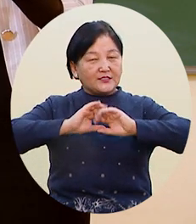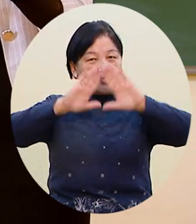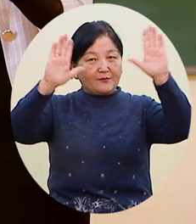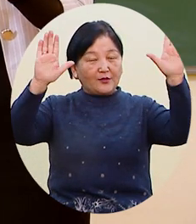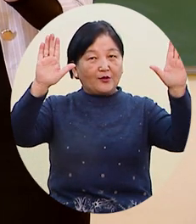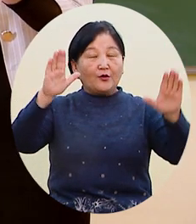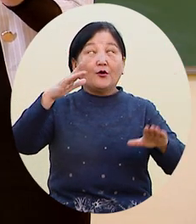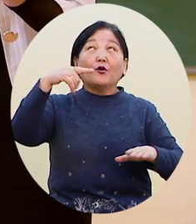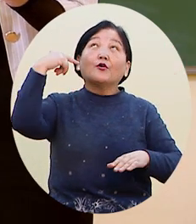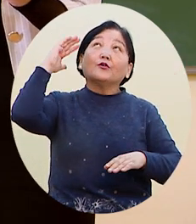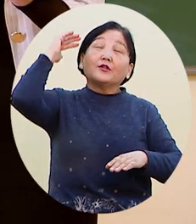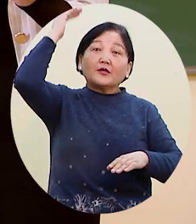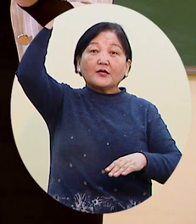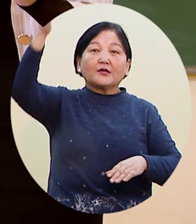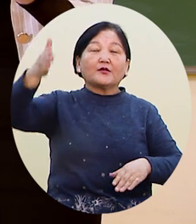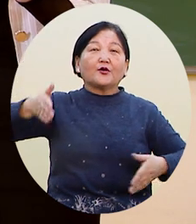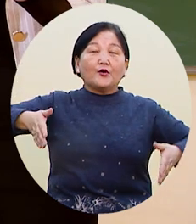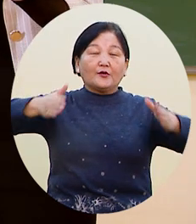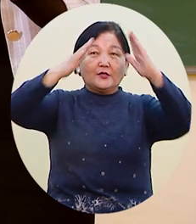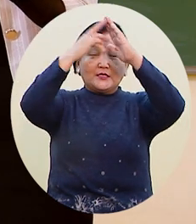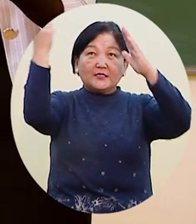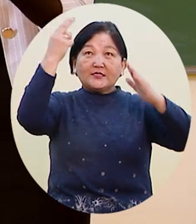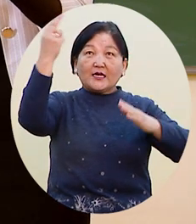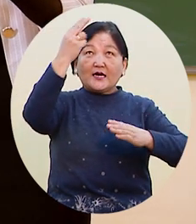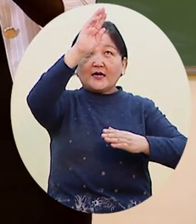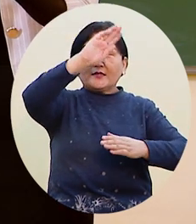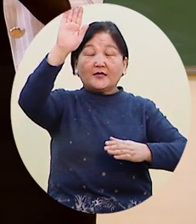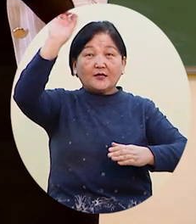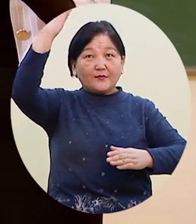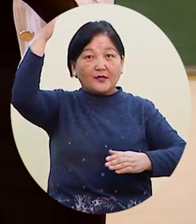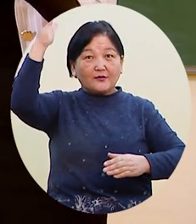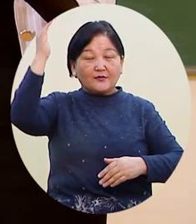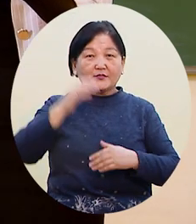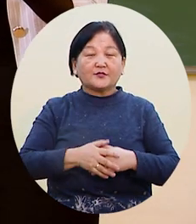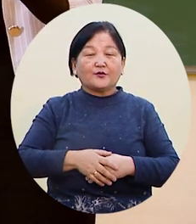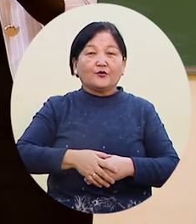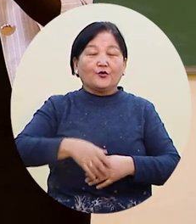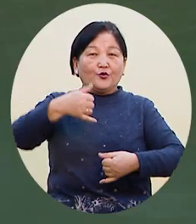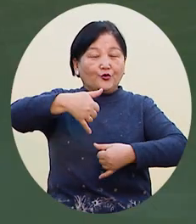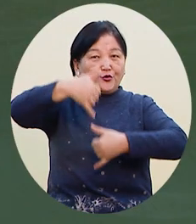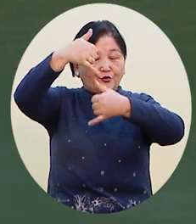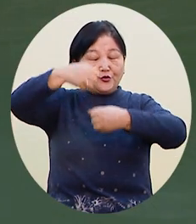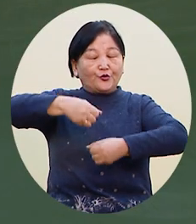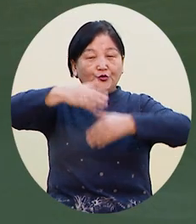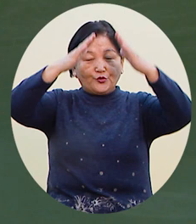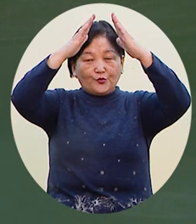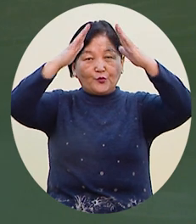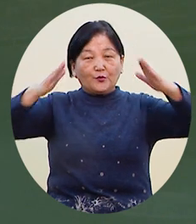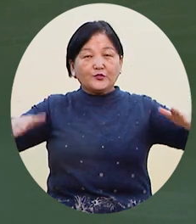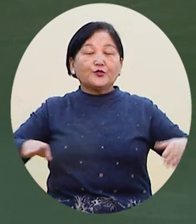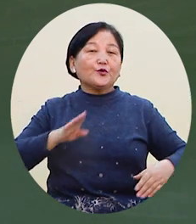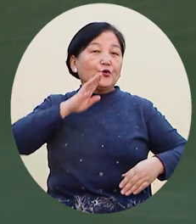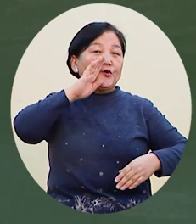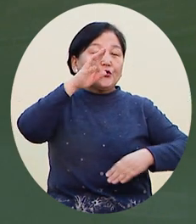тэнгэрийн сайханд оргил цагаан тэтмэн од болон гялалтсан өндөр өшин тэнг бүрхэд өглөө үчийн